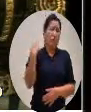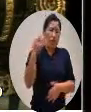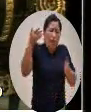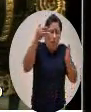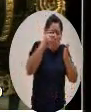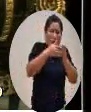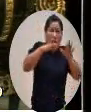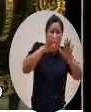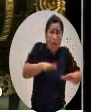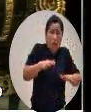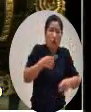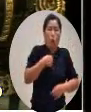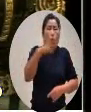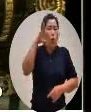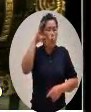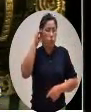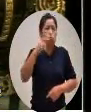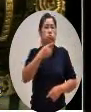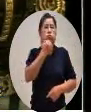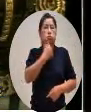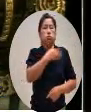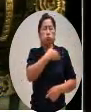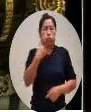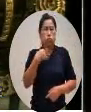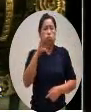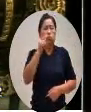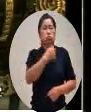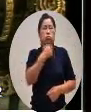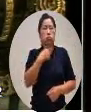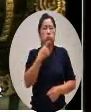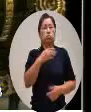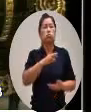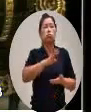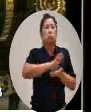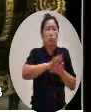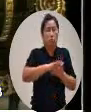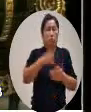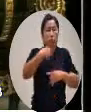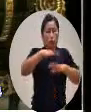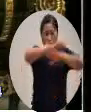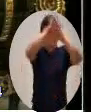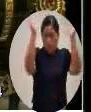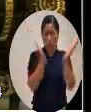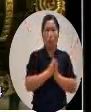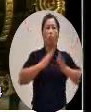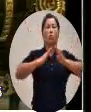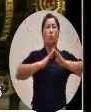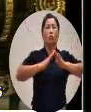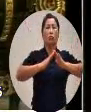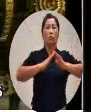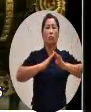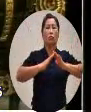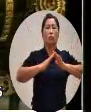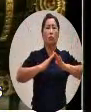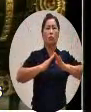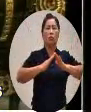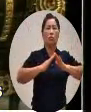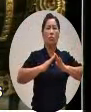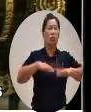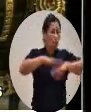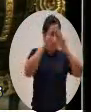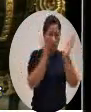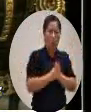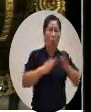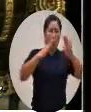到這裡就我會照顧讓我出於說貪人要照顧的時候我所有的父母貪人關